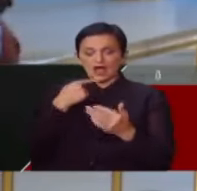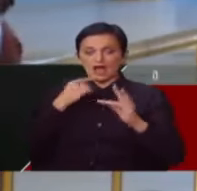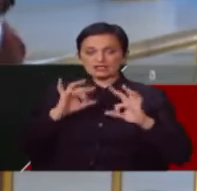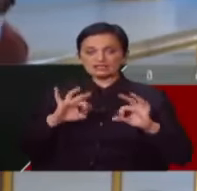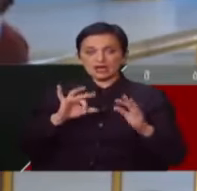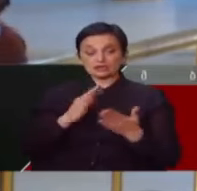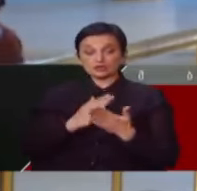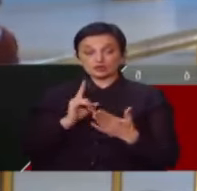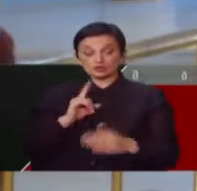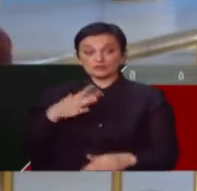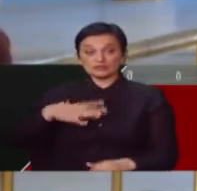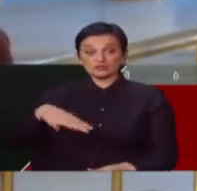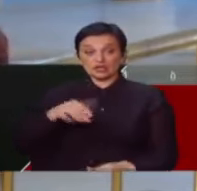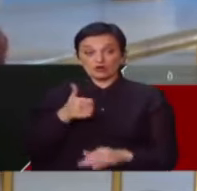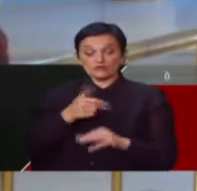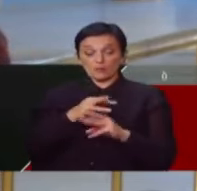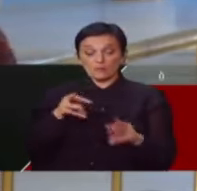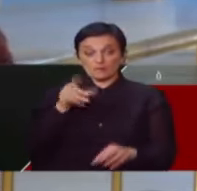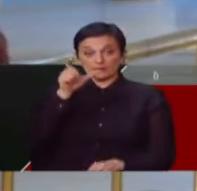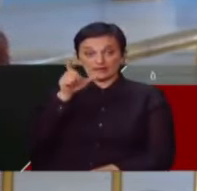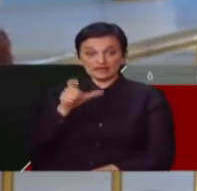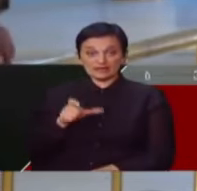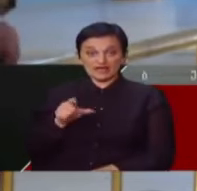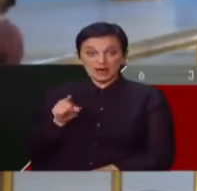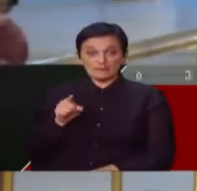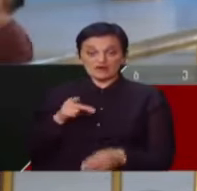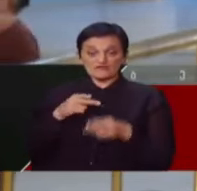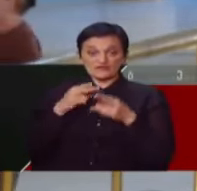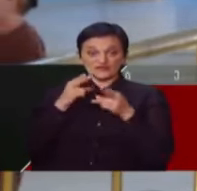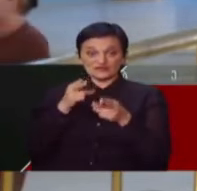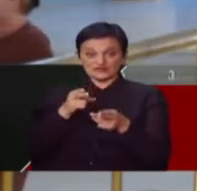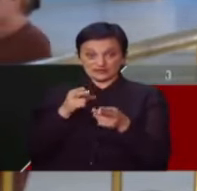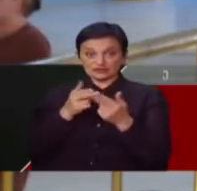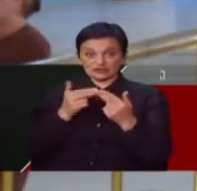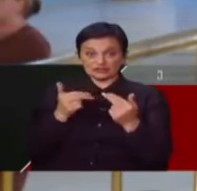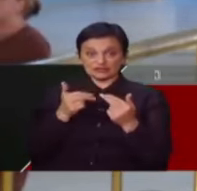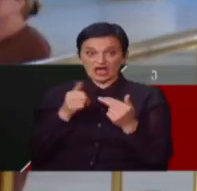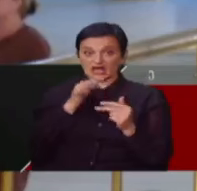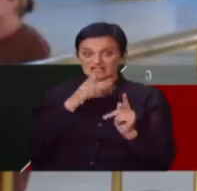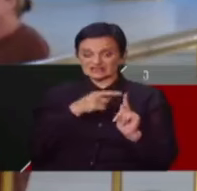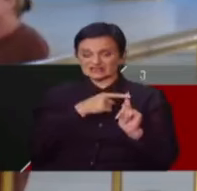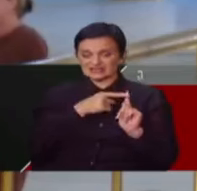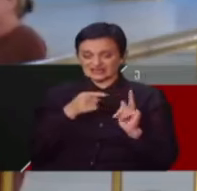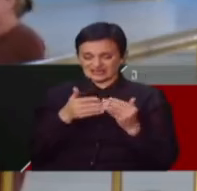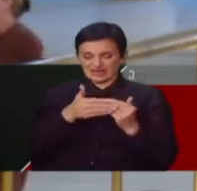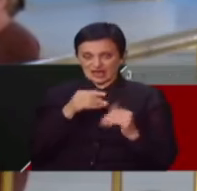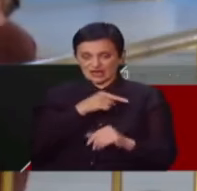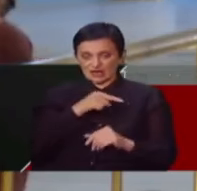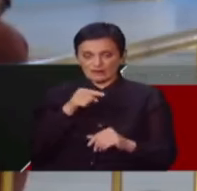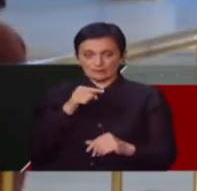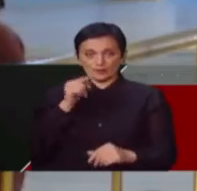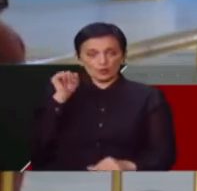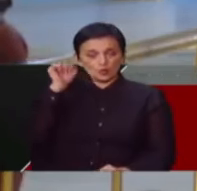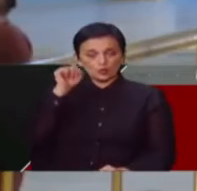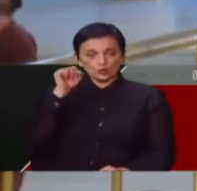აღსანიშნავია, რომ საქართველოს პრემიერ-მინისტრის ვიზიტმა და უახლოეს წლებში ასევე